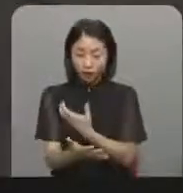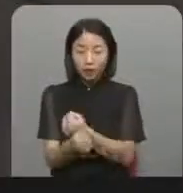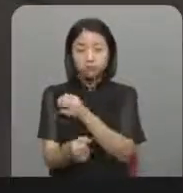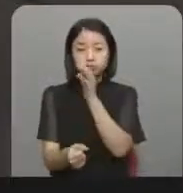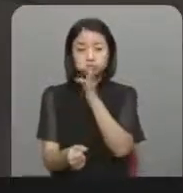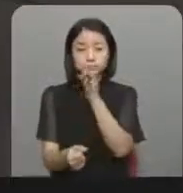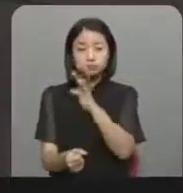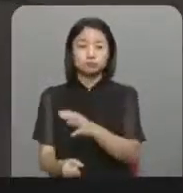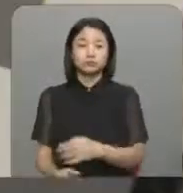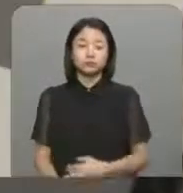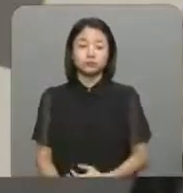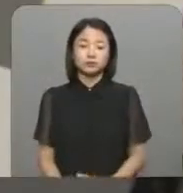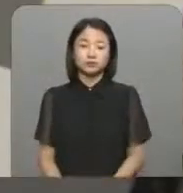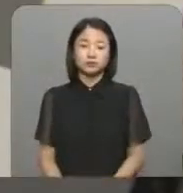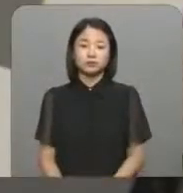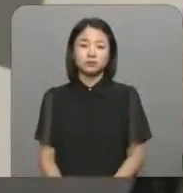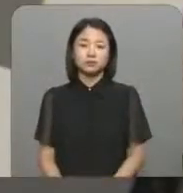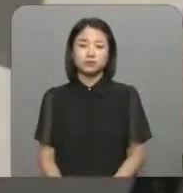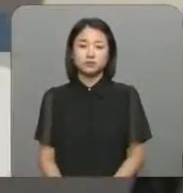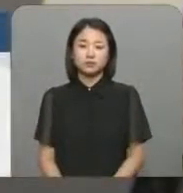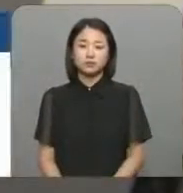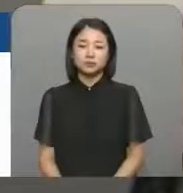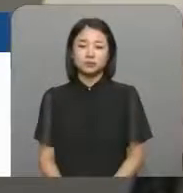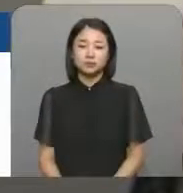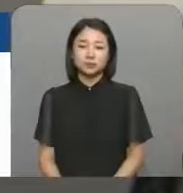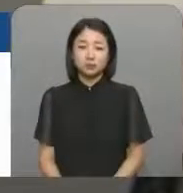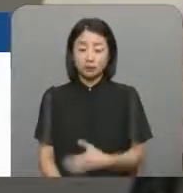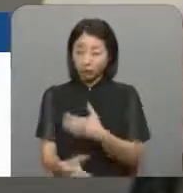겁니다. 점점 더 심해지는 것 같고요.